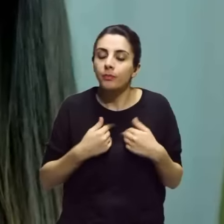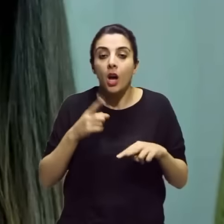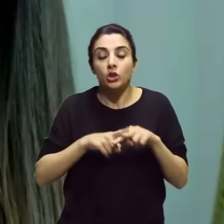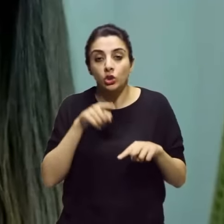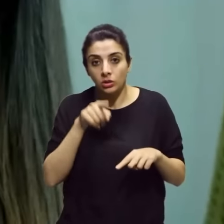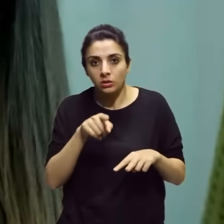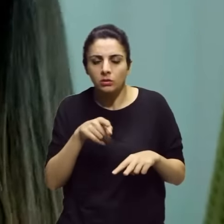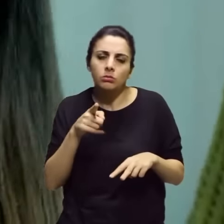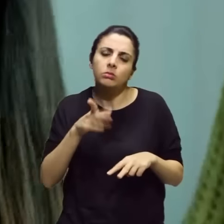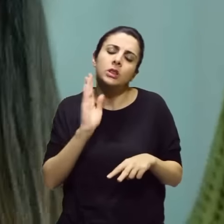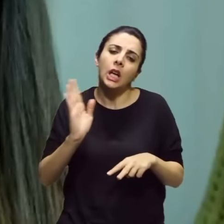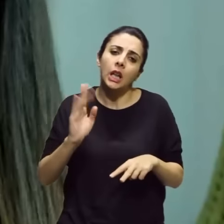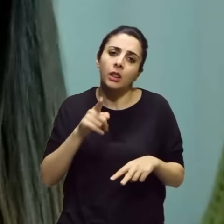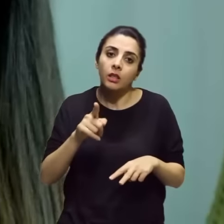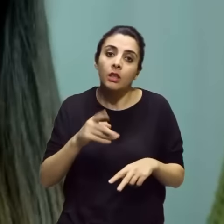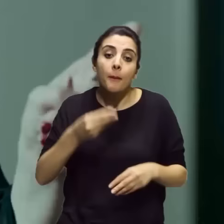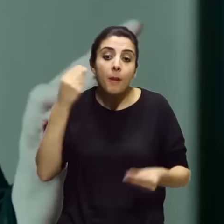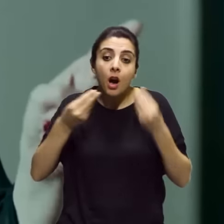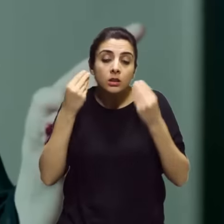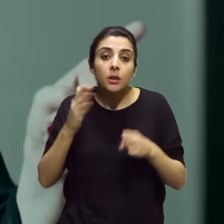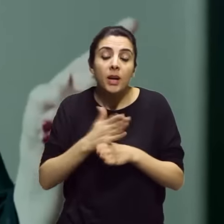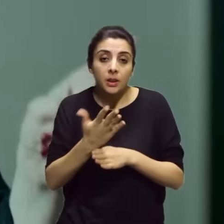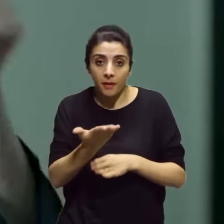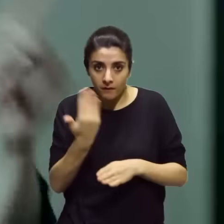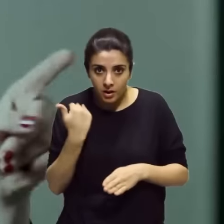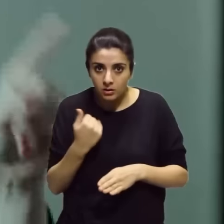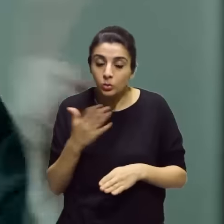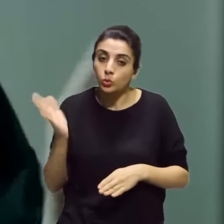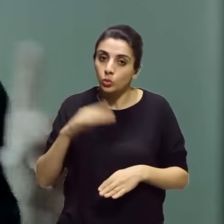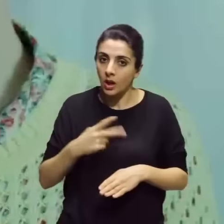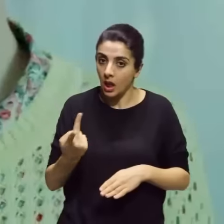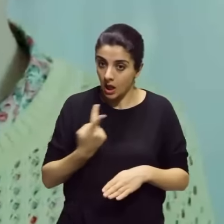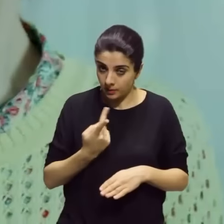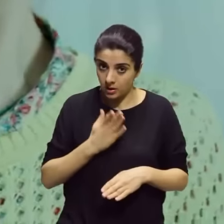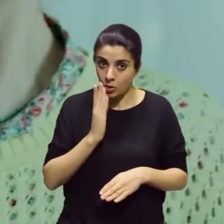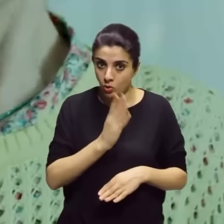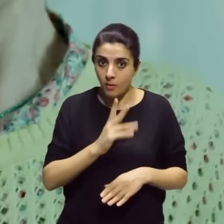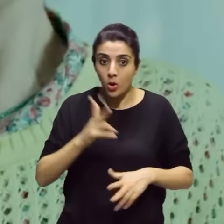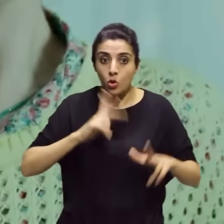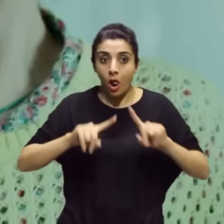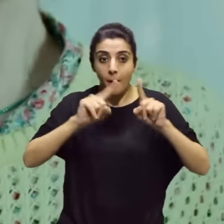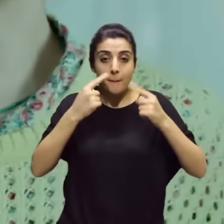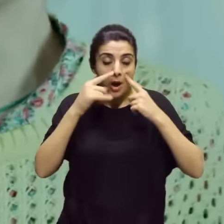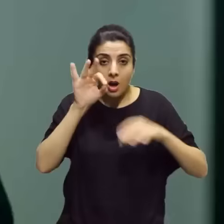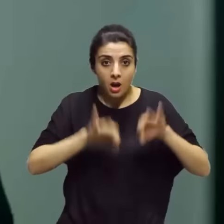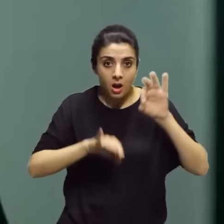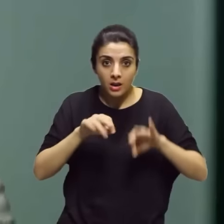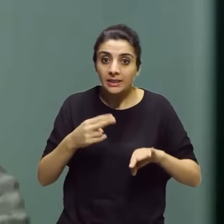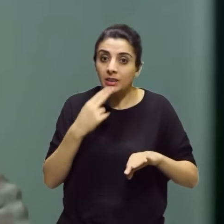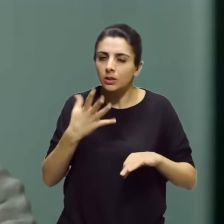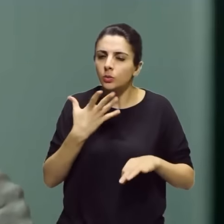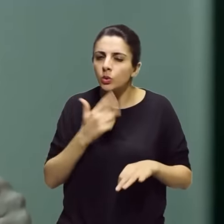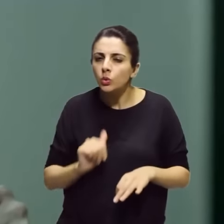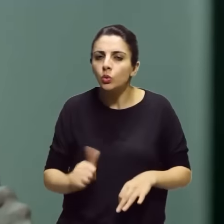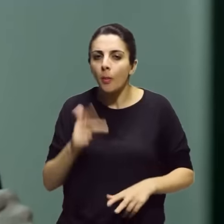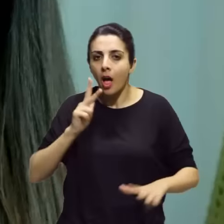Ayşem, sen gidiyorsun, makyaj malzemelerini çıkartıyorsun. Sonra ikimiz de gidiyoruz, gardıroplarımızı tarıyoruz. Bu kızı